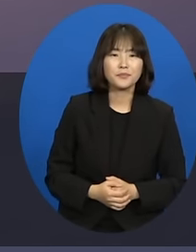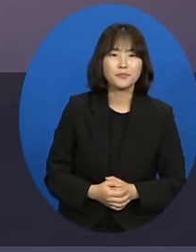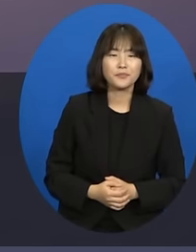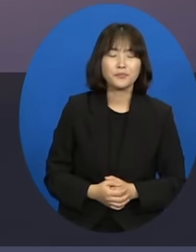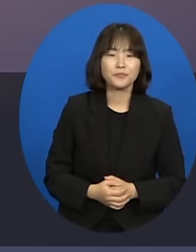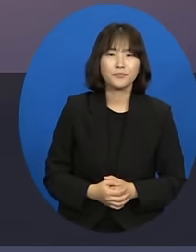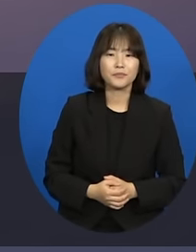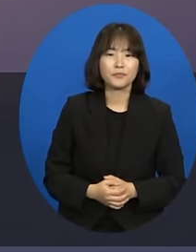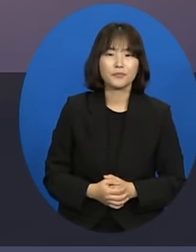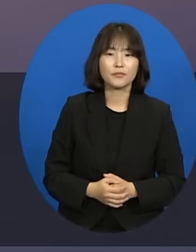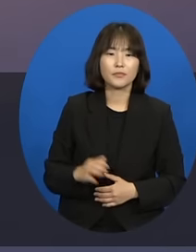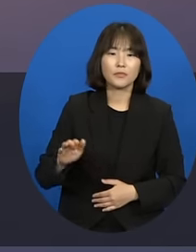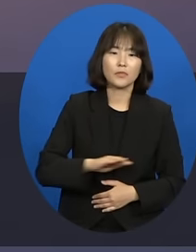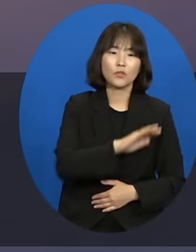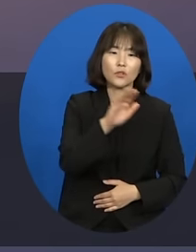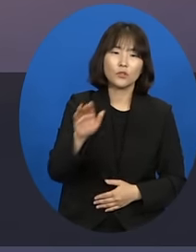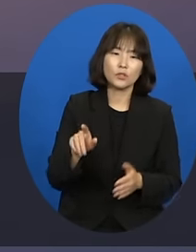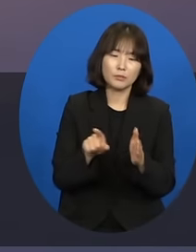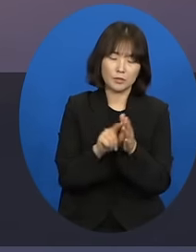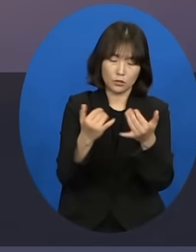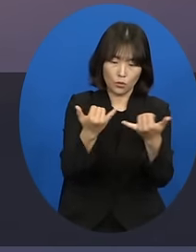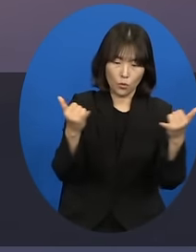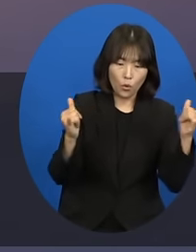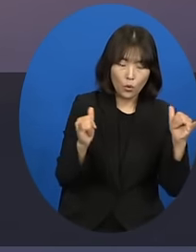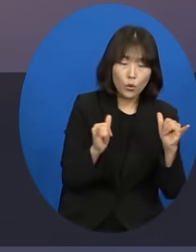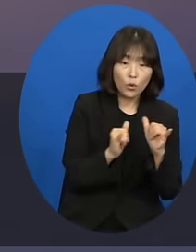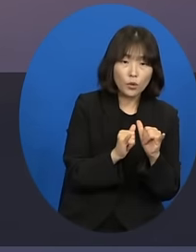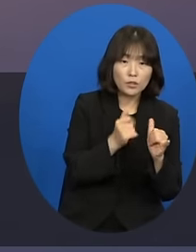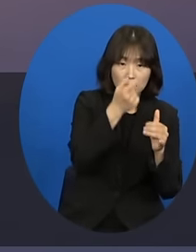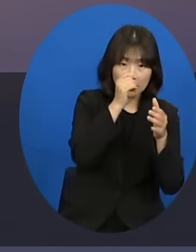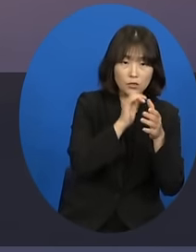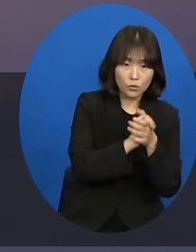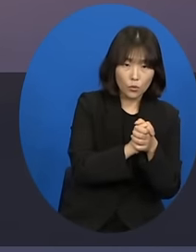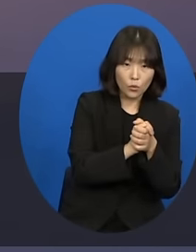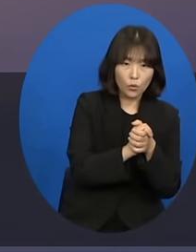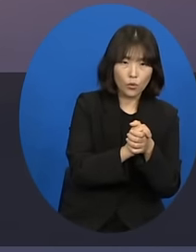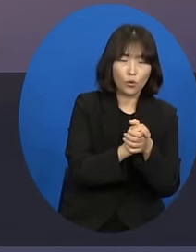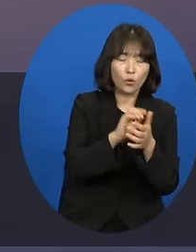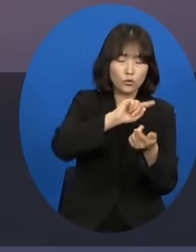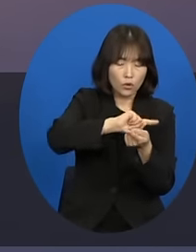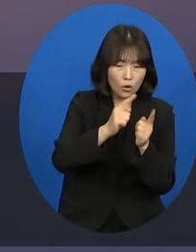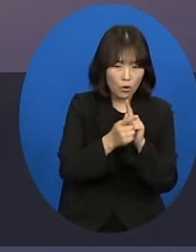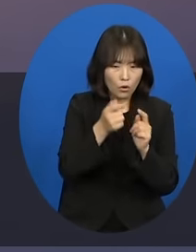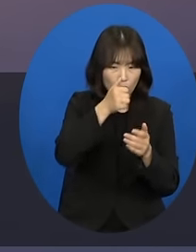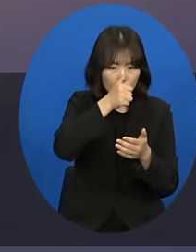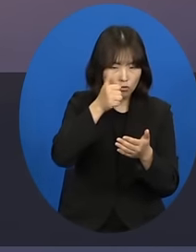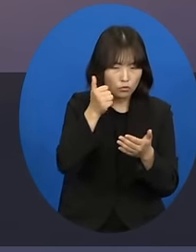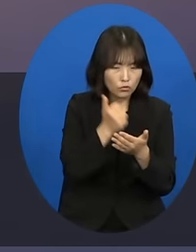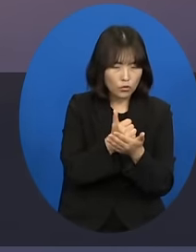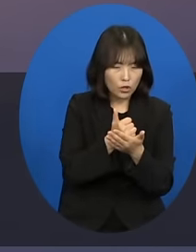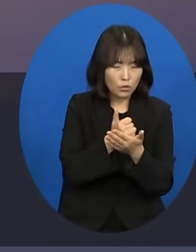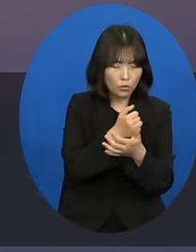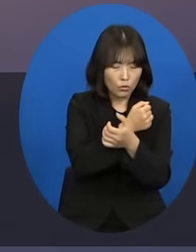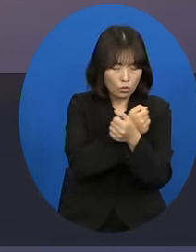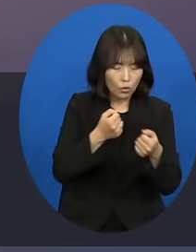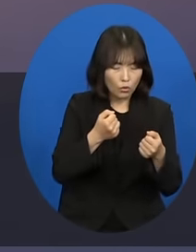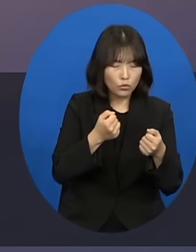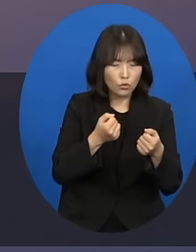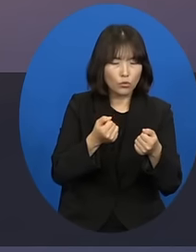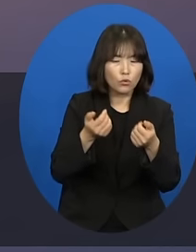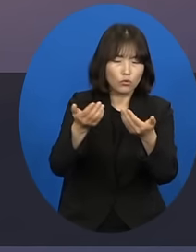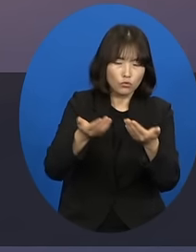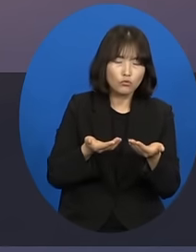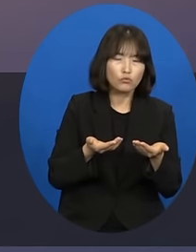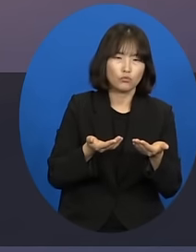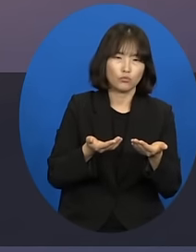우리 믿음의 공동체의 기도가 서로의 죄 용서함까지 이르게 한 것이죠.